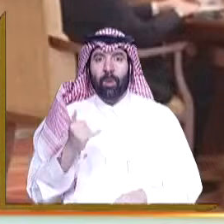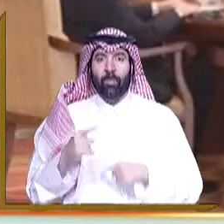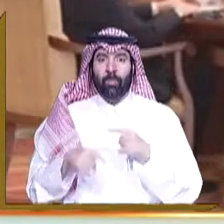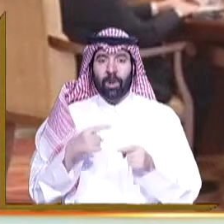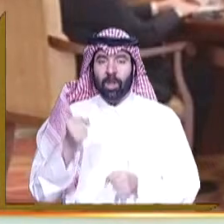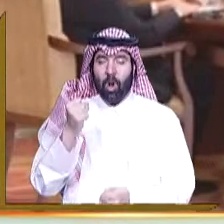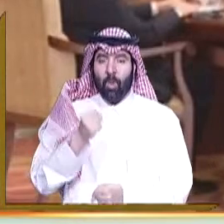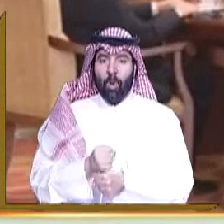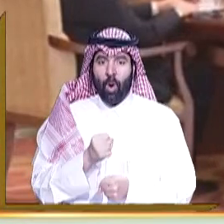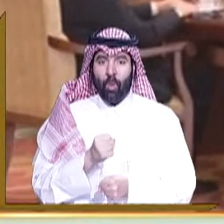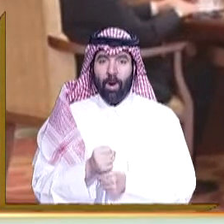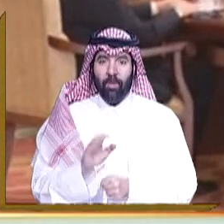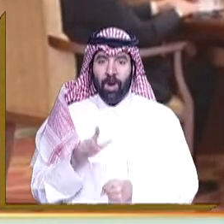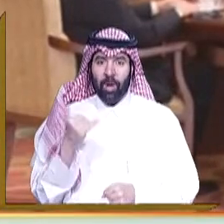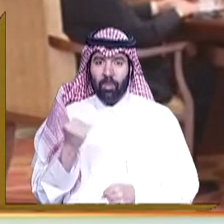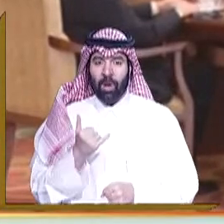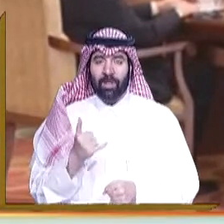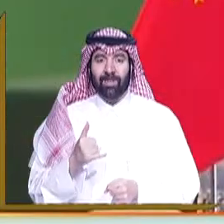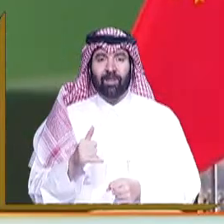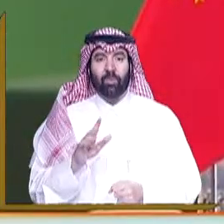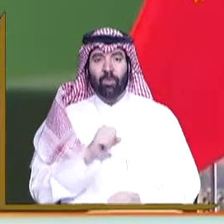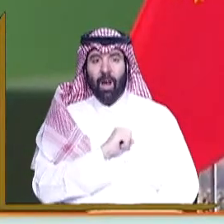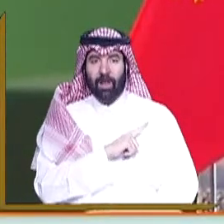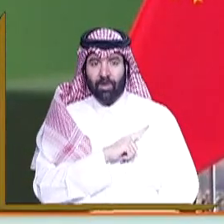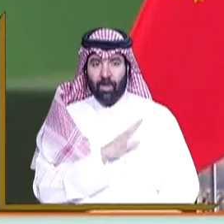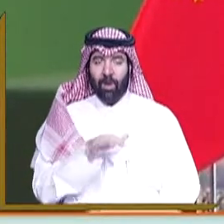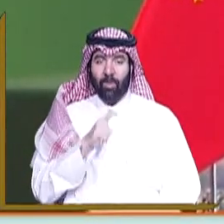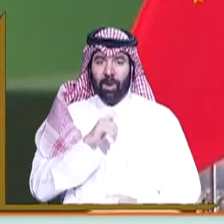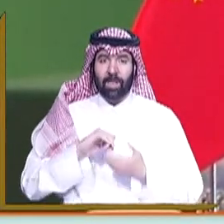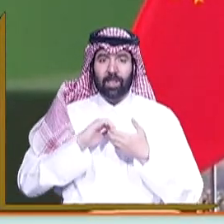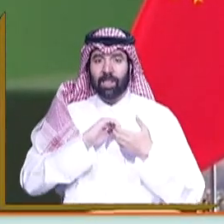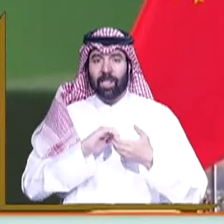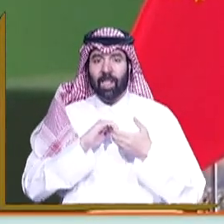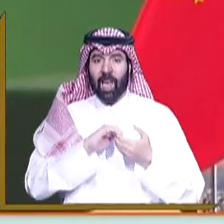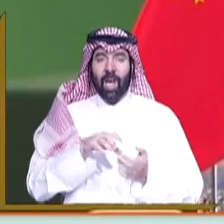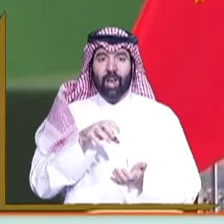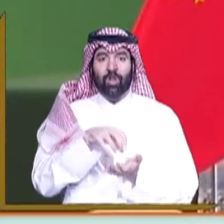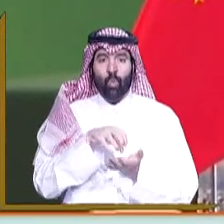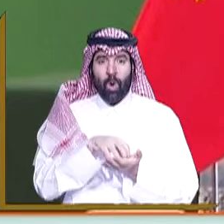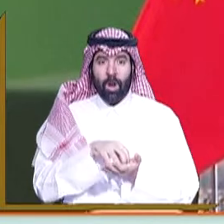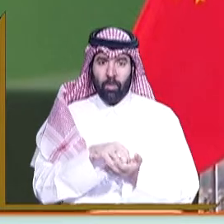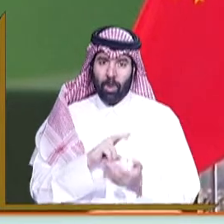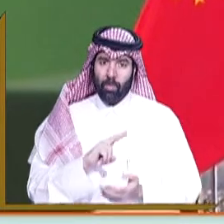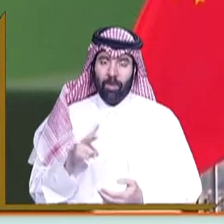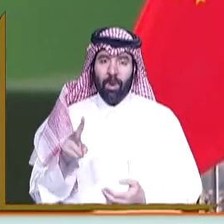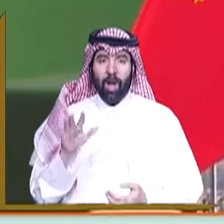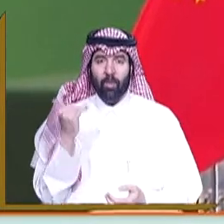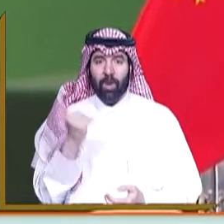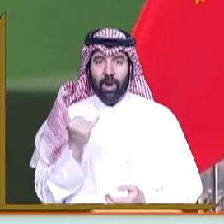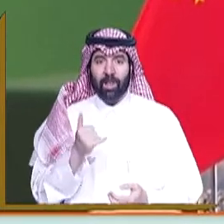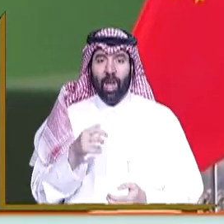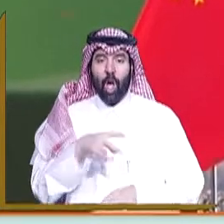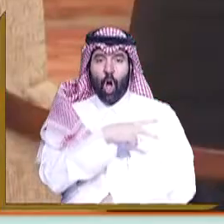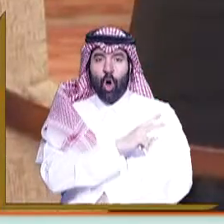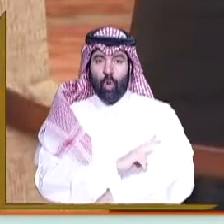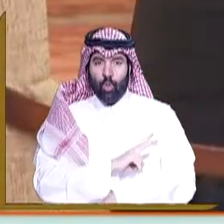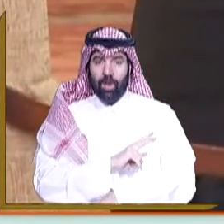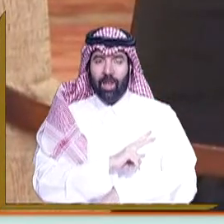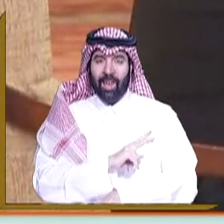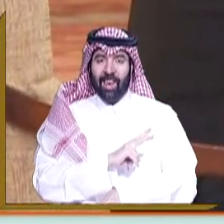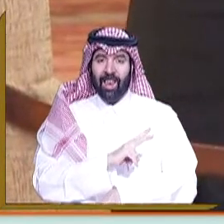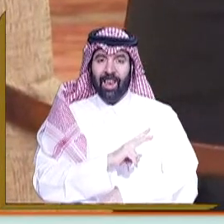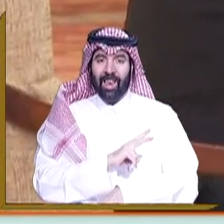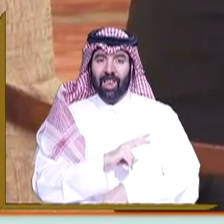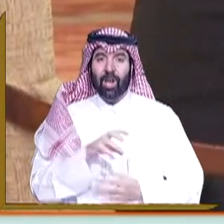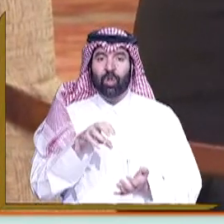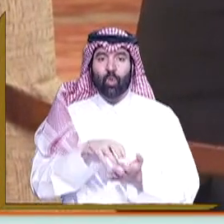المواقف المشرفة لبعض الدول الصديقة، يعني وهي دول دائمة العضوية في